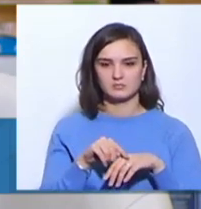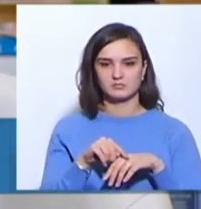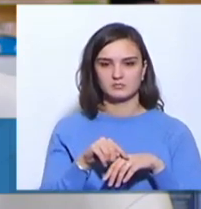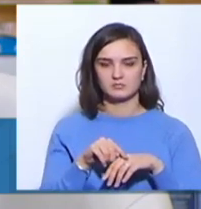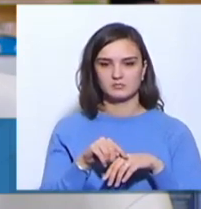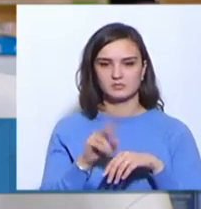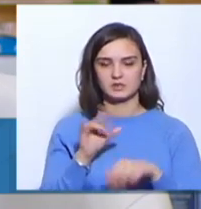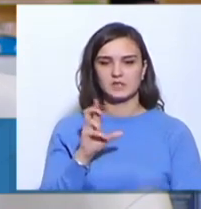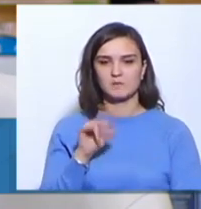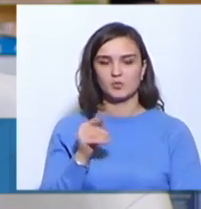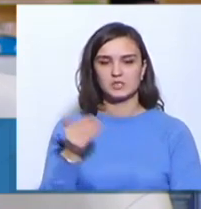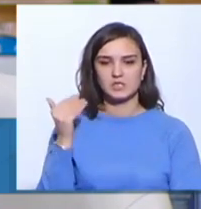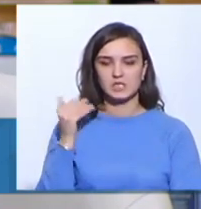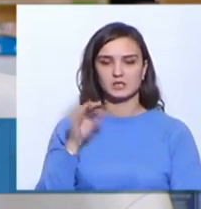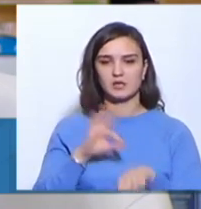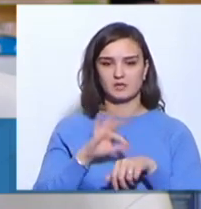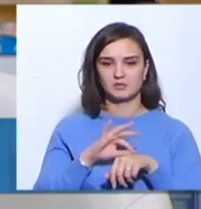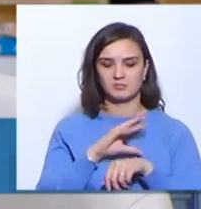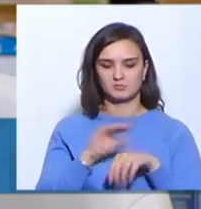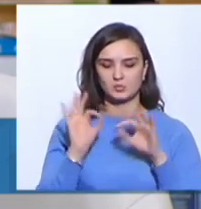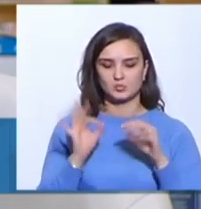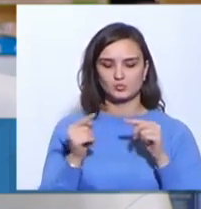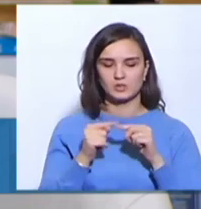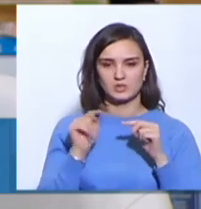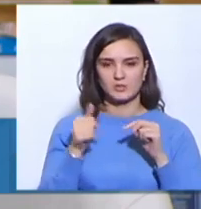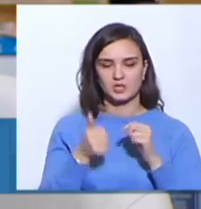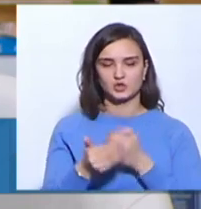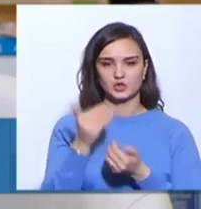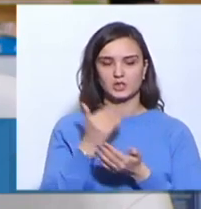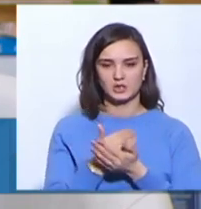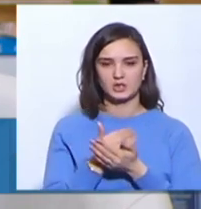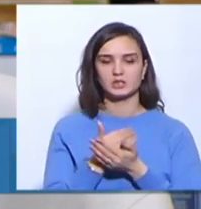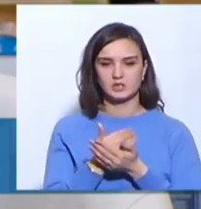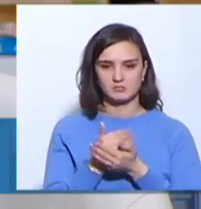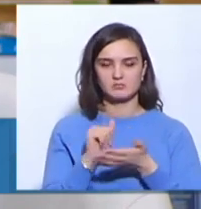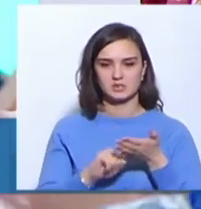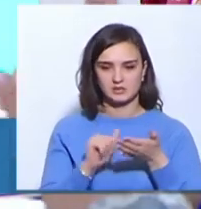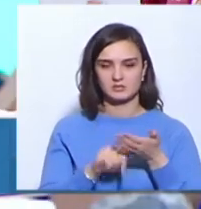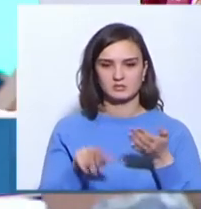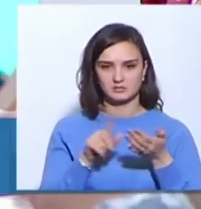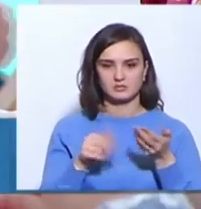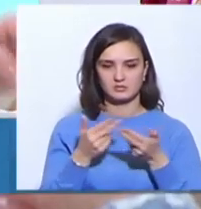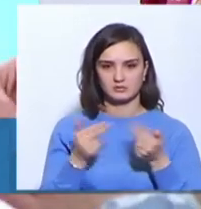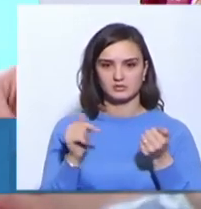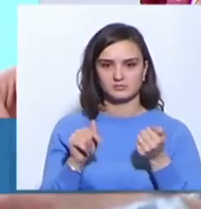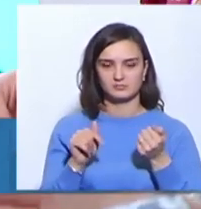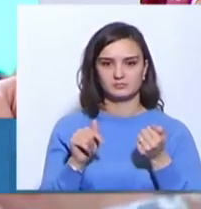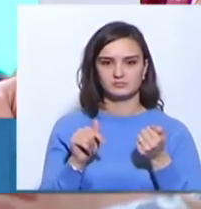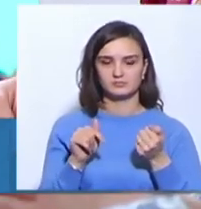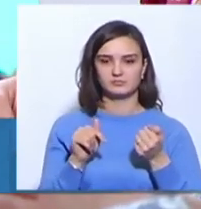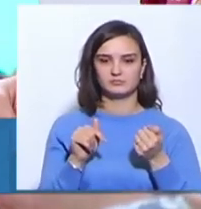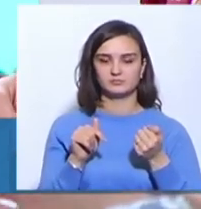თუ კიბოს წინარე დაავადებები ზუსტად აი ამ კარგი შედეგის წინაპირობა.